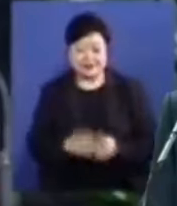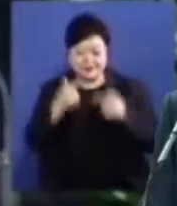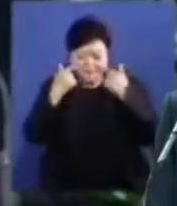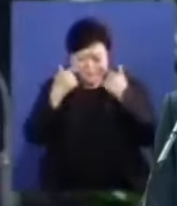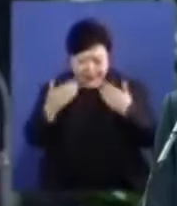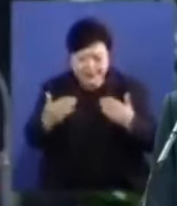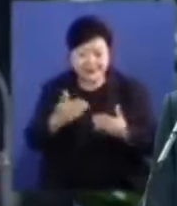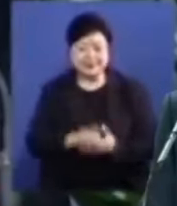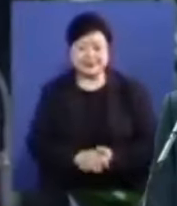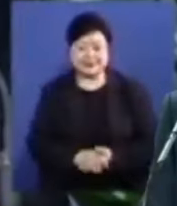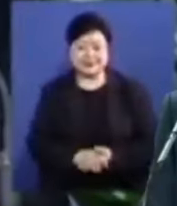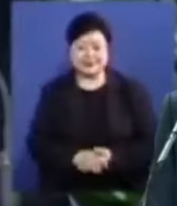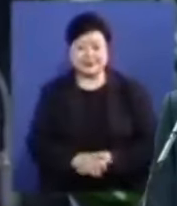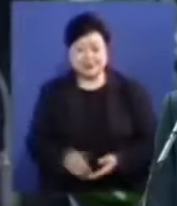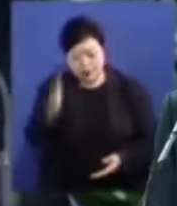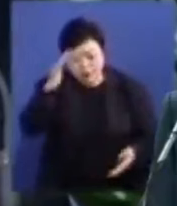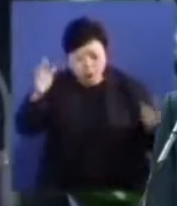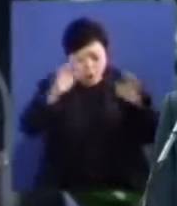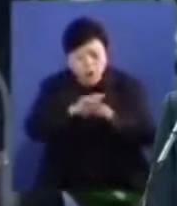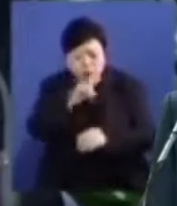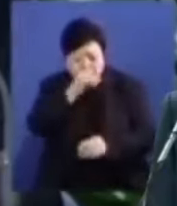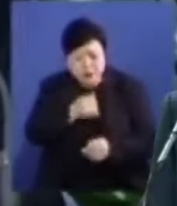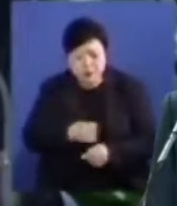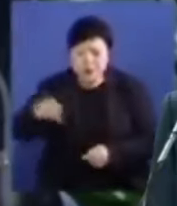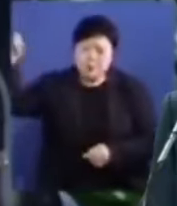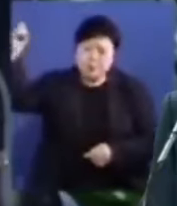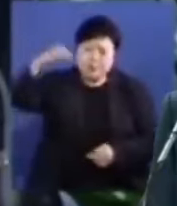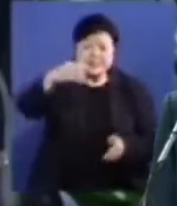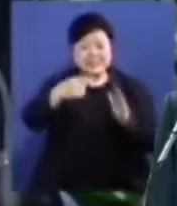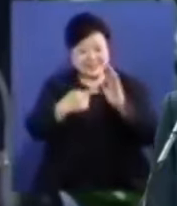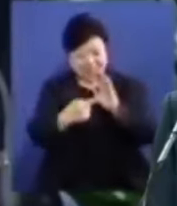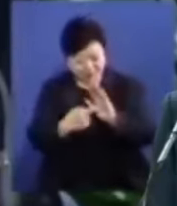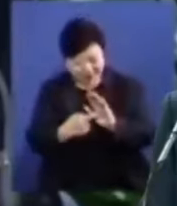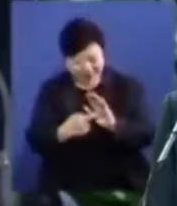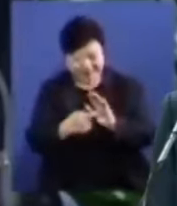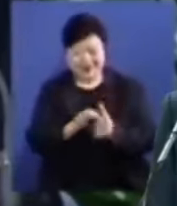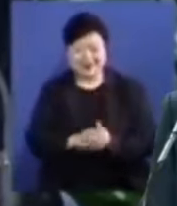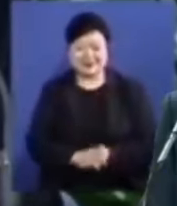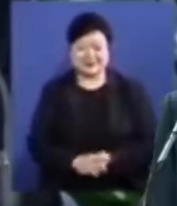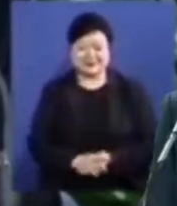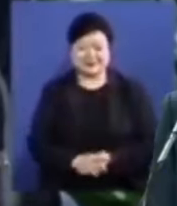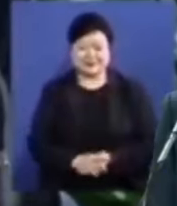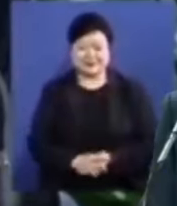반드시 어두움이 있어야 빛이 드러나고